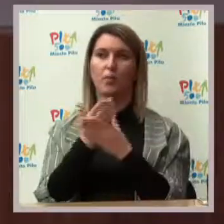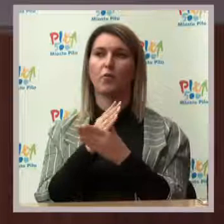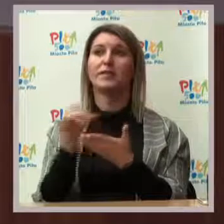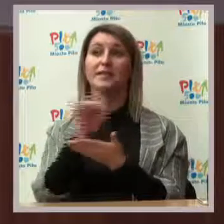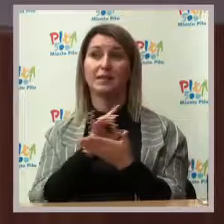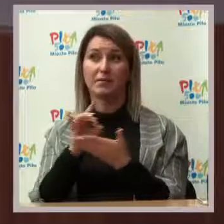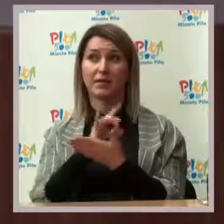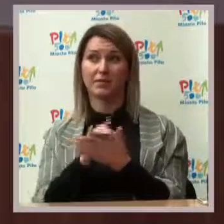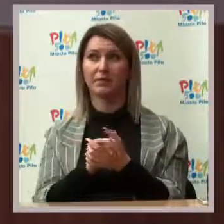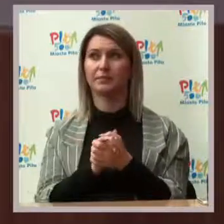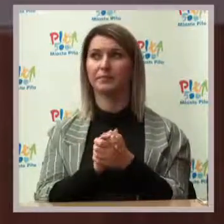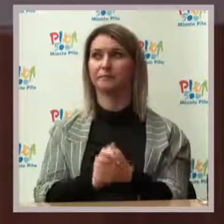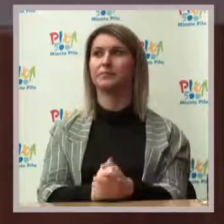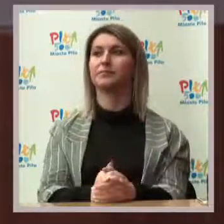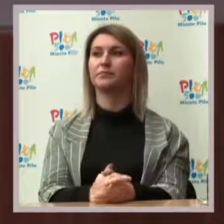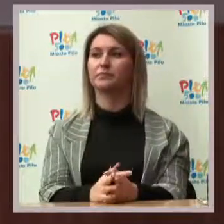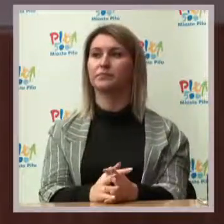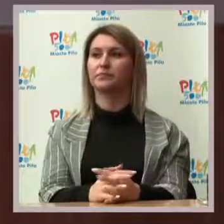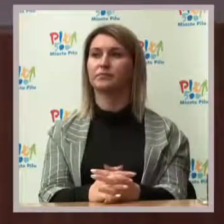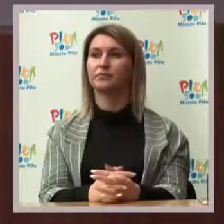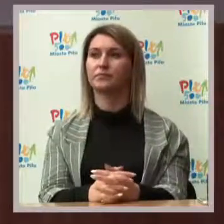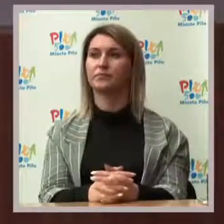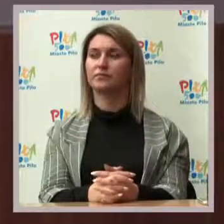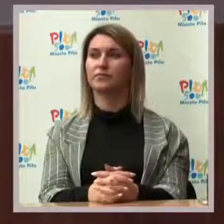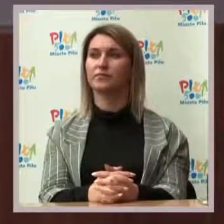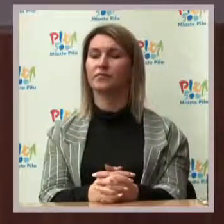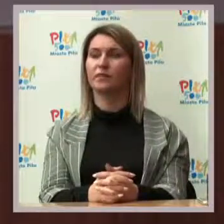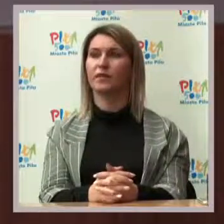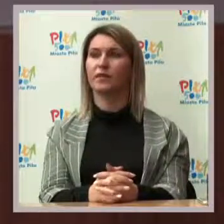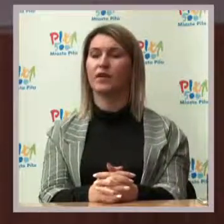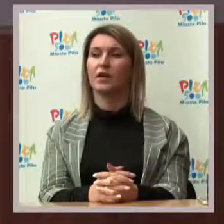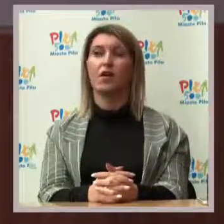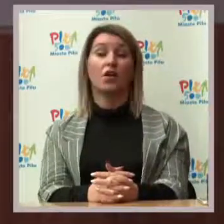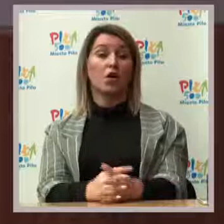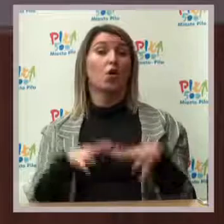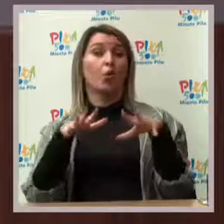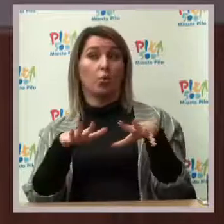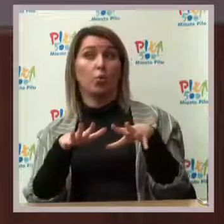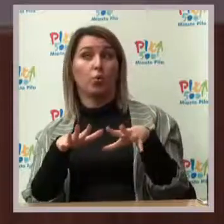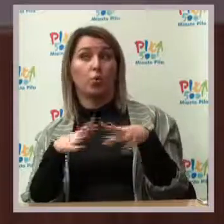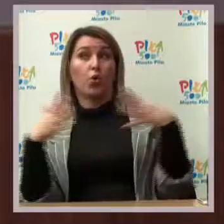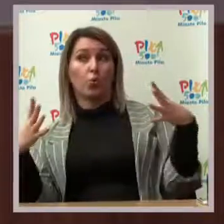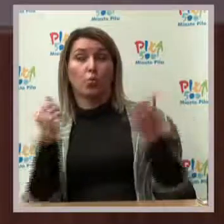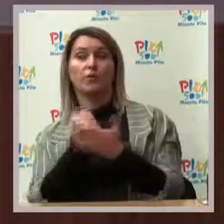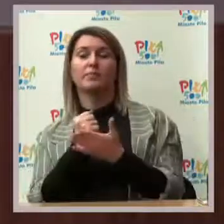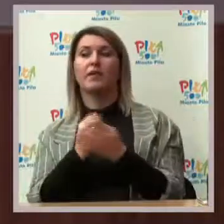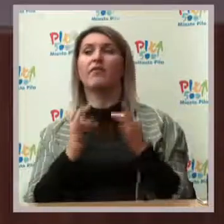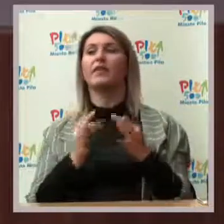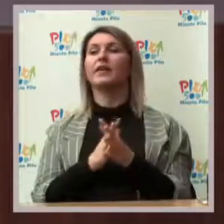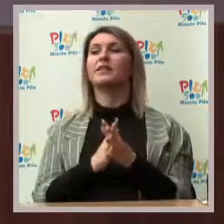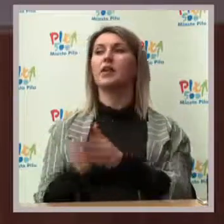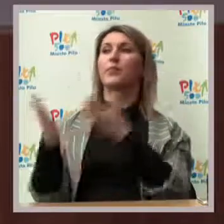wszystkiego, czego nie widać. Olbrzymie wyzwanie, o tym troszeczkę mówiłem,